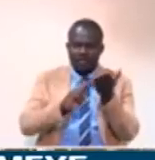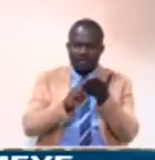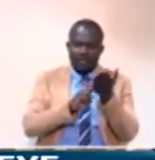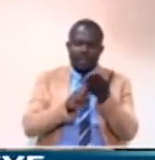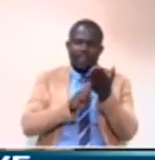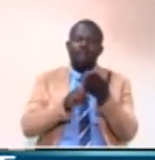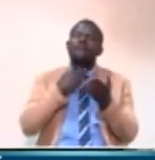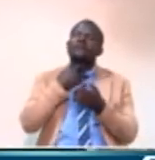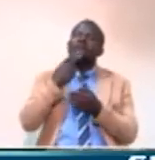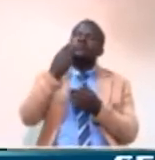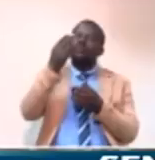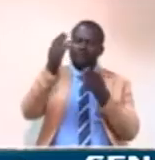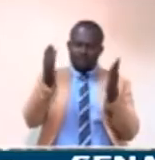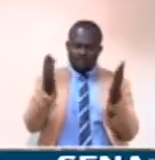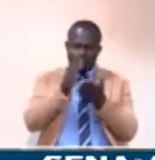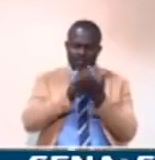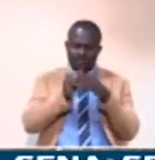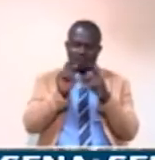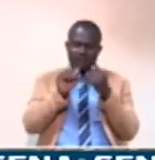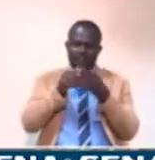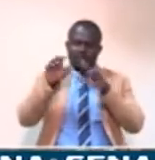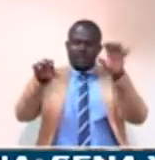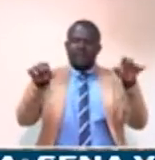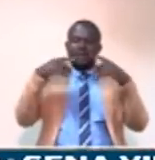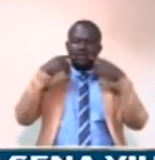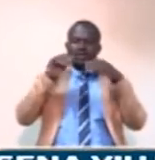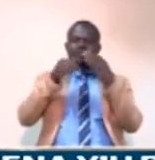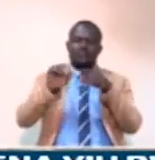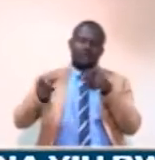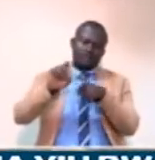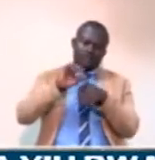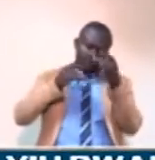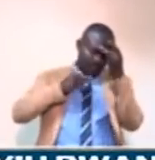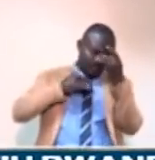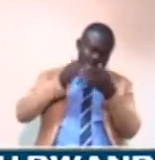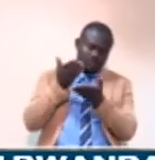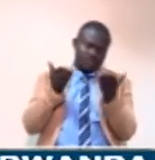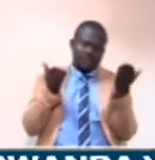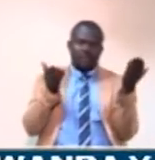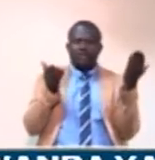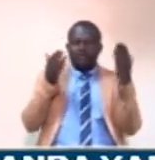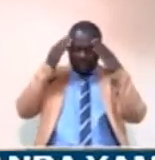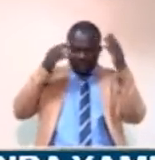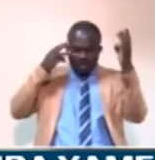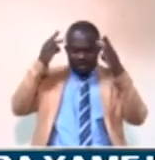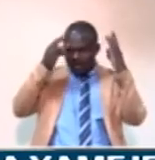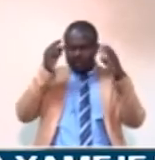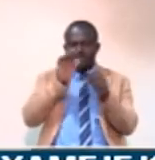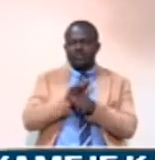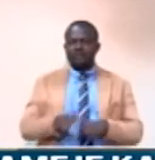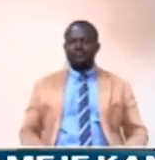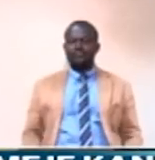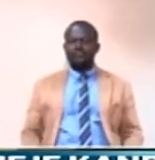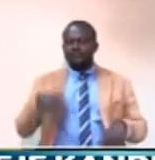hifashishijwe indangururamajwi. Bamwe mu baturage kandi baravuga ko ubwiyongere bw'abandura iki cyorezo buhangayikishije.